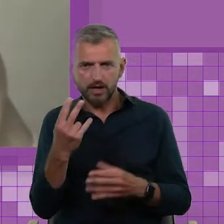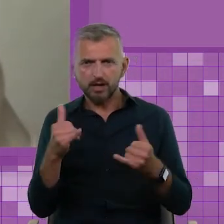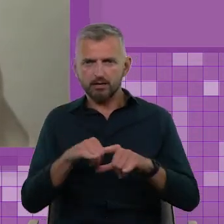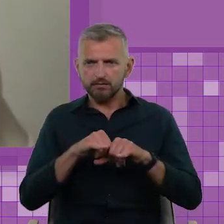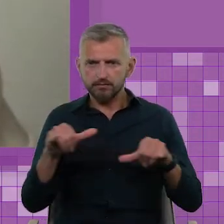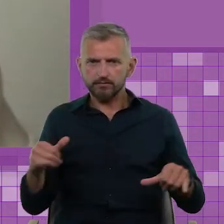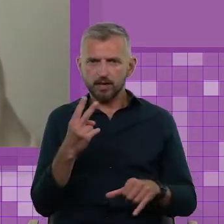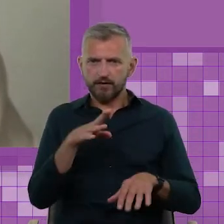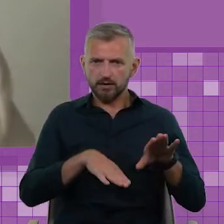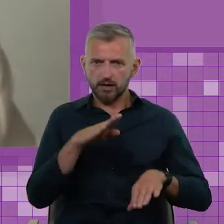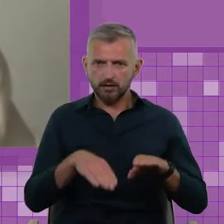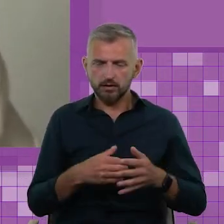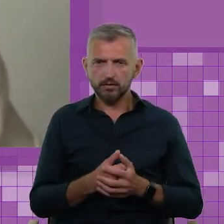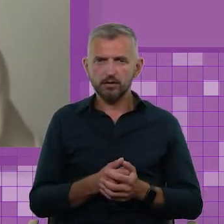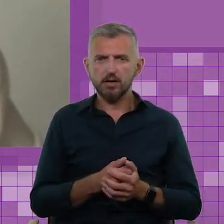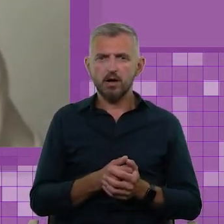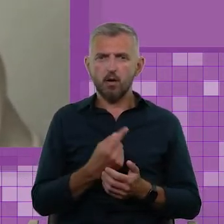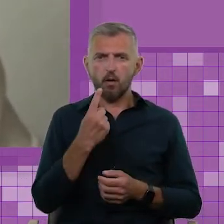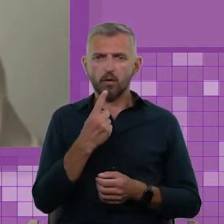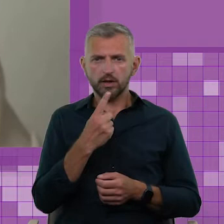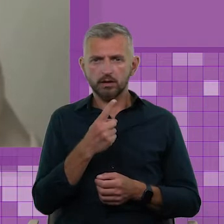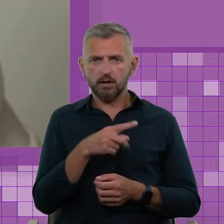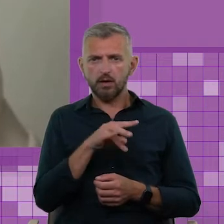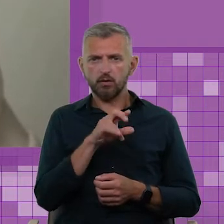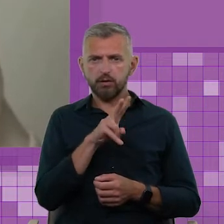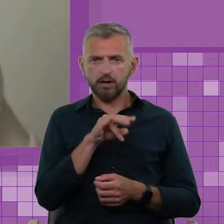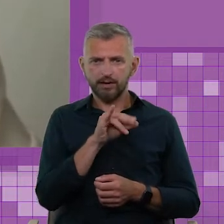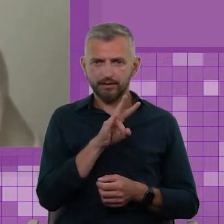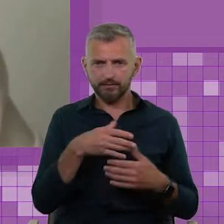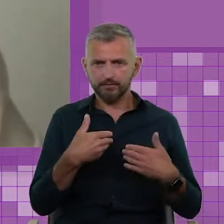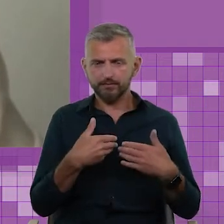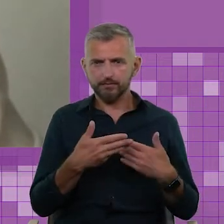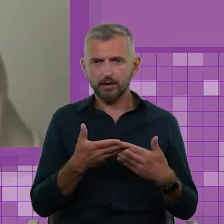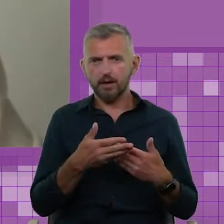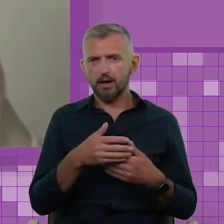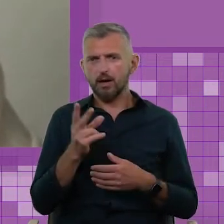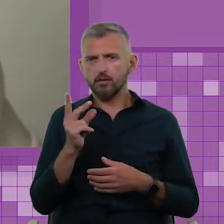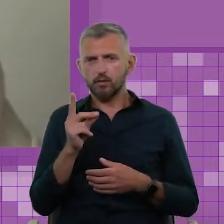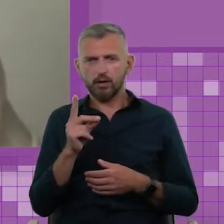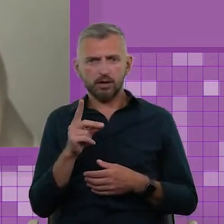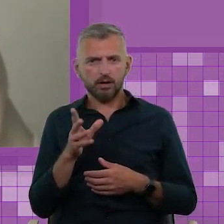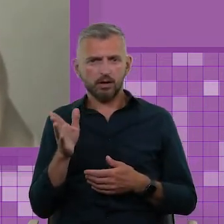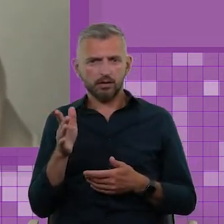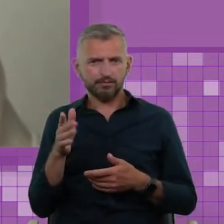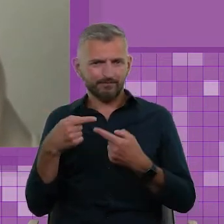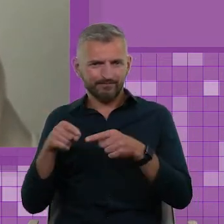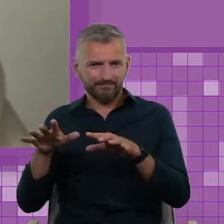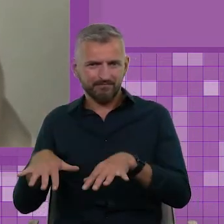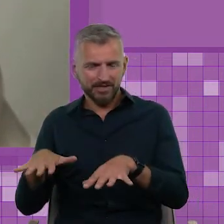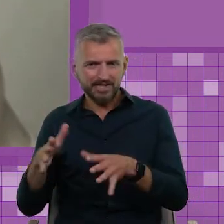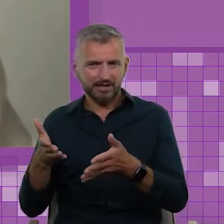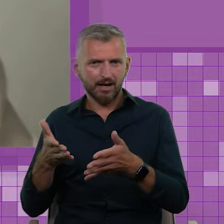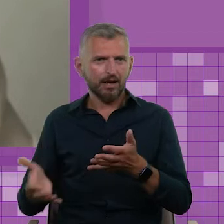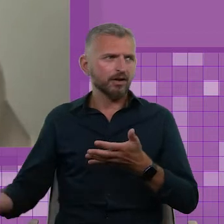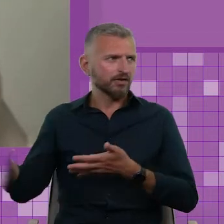склади, 4000 квадратних метрів в Любліні, інші 1500 – це Медни, які забирає всі вантажі з Китаю, Америки і